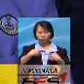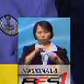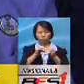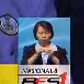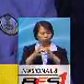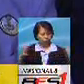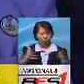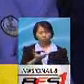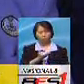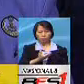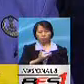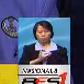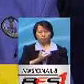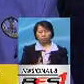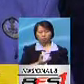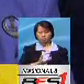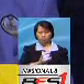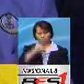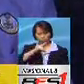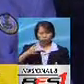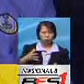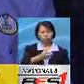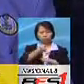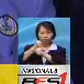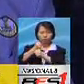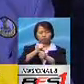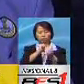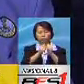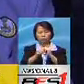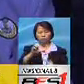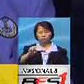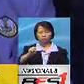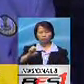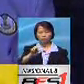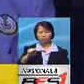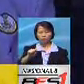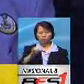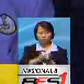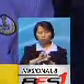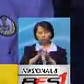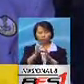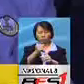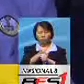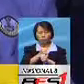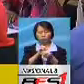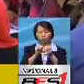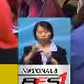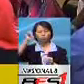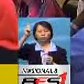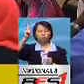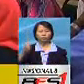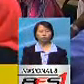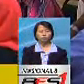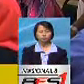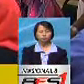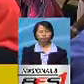of medal to be collected in the SEA game, so that will help us to become an overall champion.